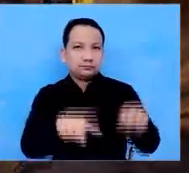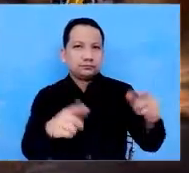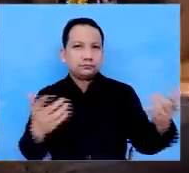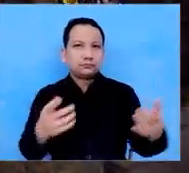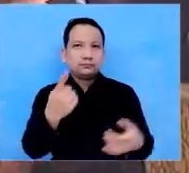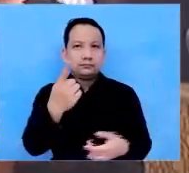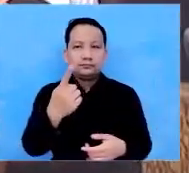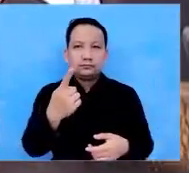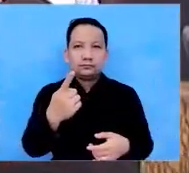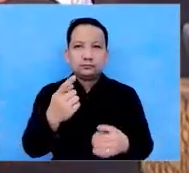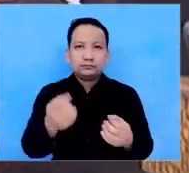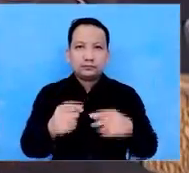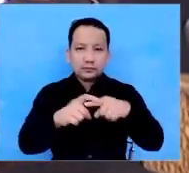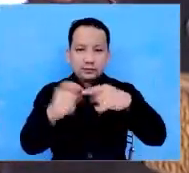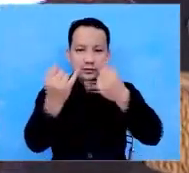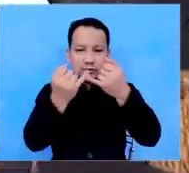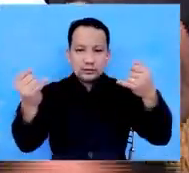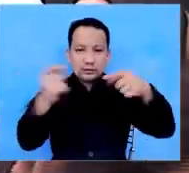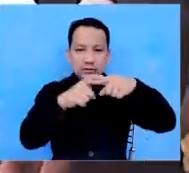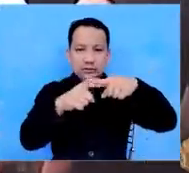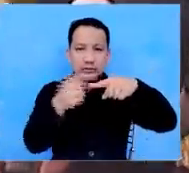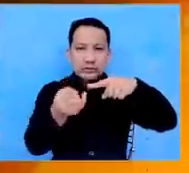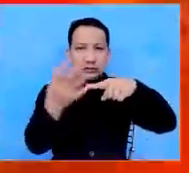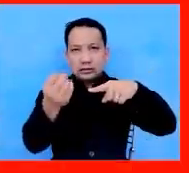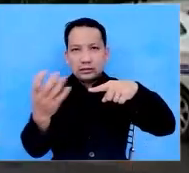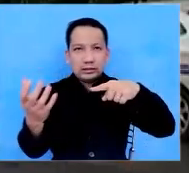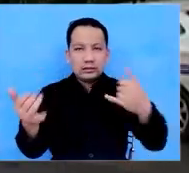ito sa mga pumutok na jumper na linya ng kuryente.